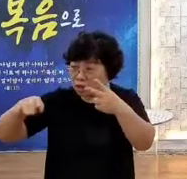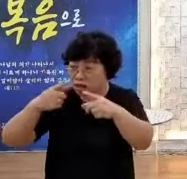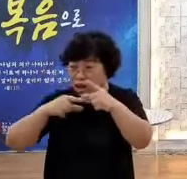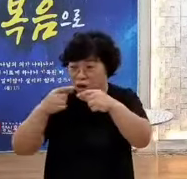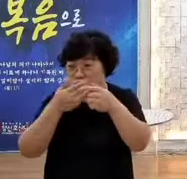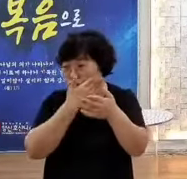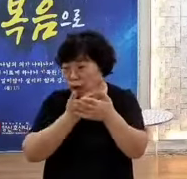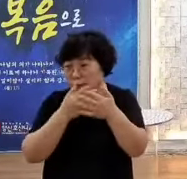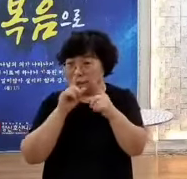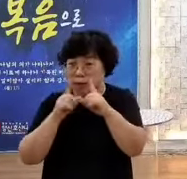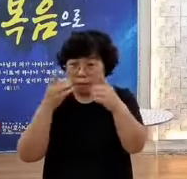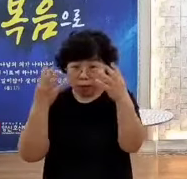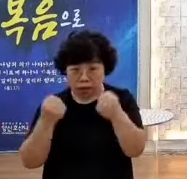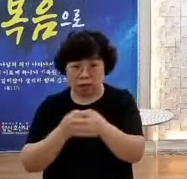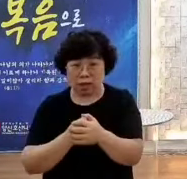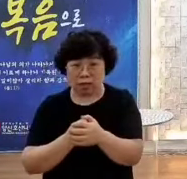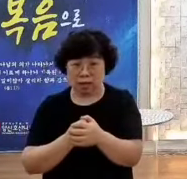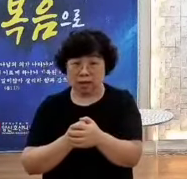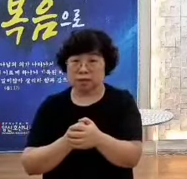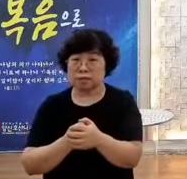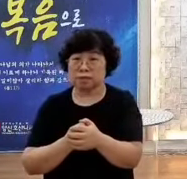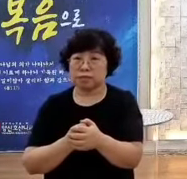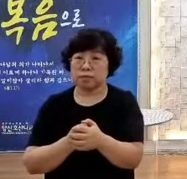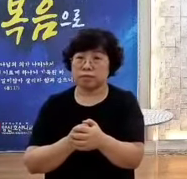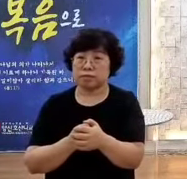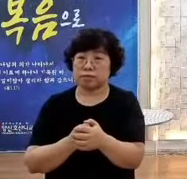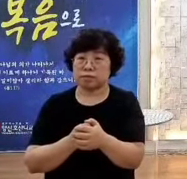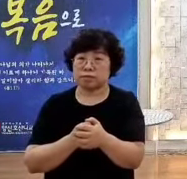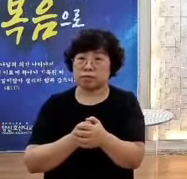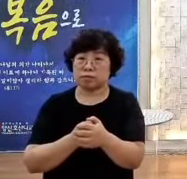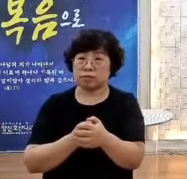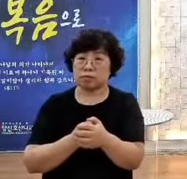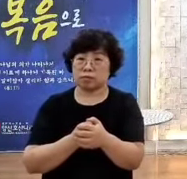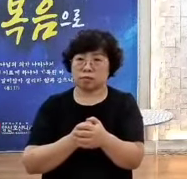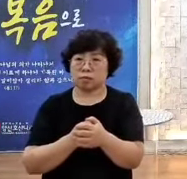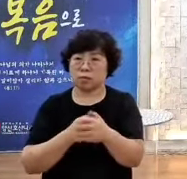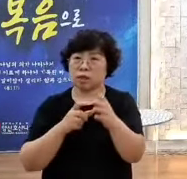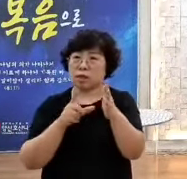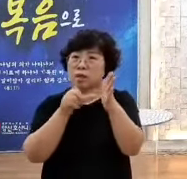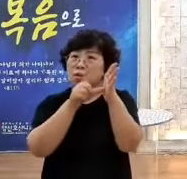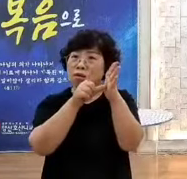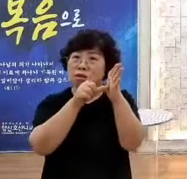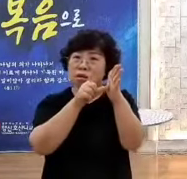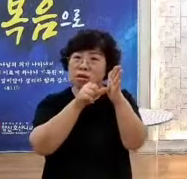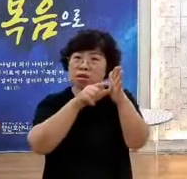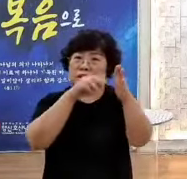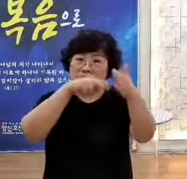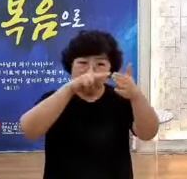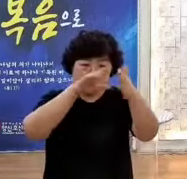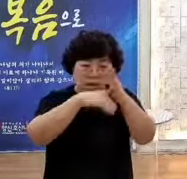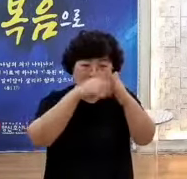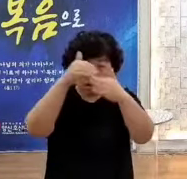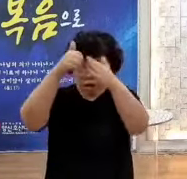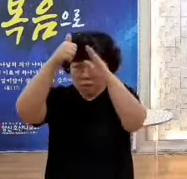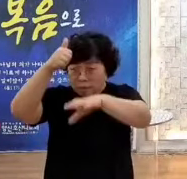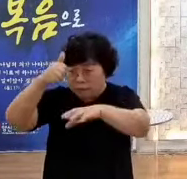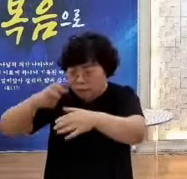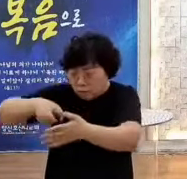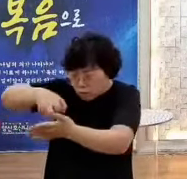나옵니다. 이 본문을 읽는데 루터가 하나님 앞에 무릎을 꿇고 참여하게